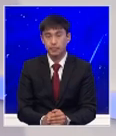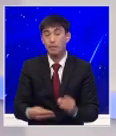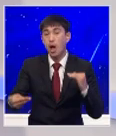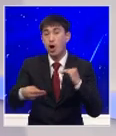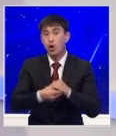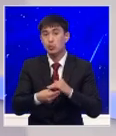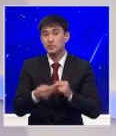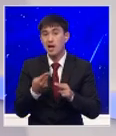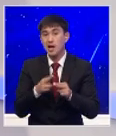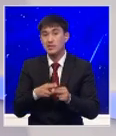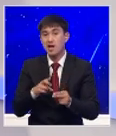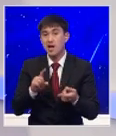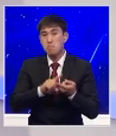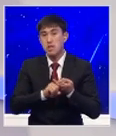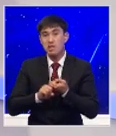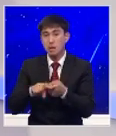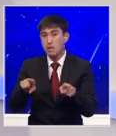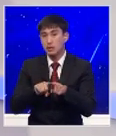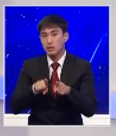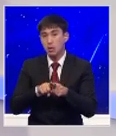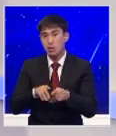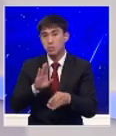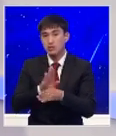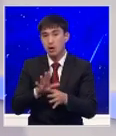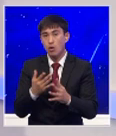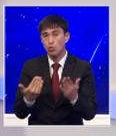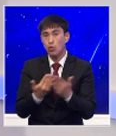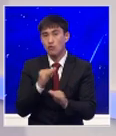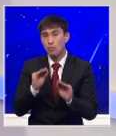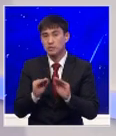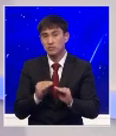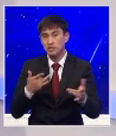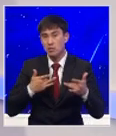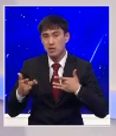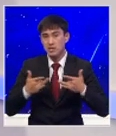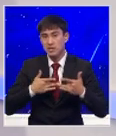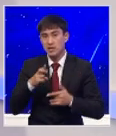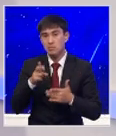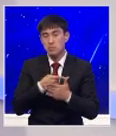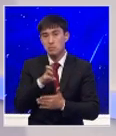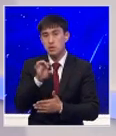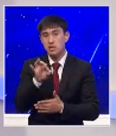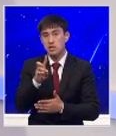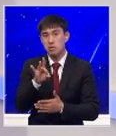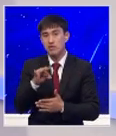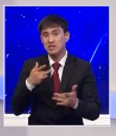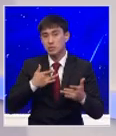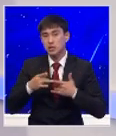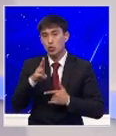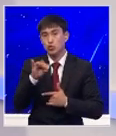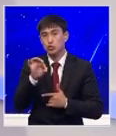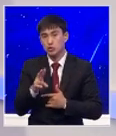коррупция это эпидемия такой посыл несет новая постановка драматического театра имени бикенримова из спектакль